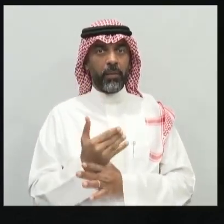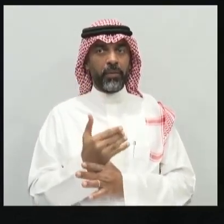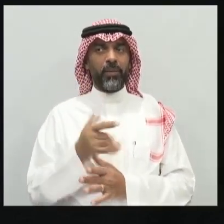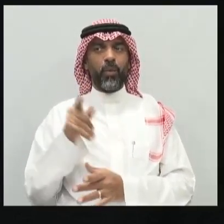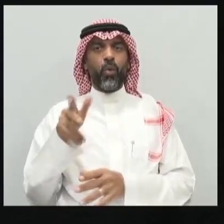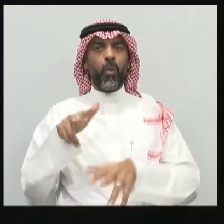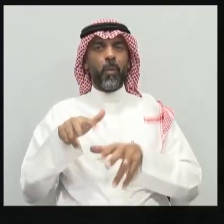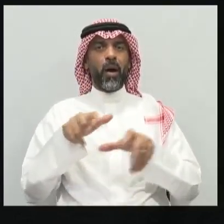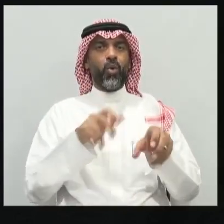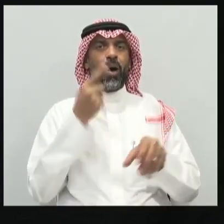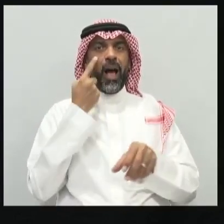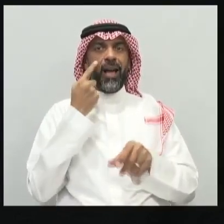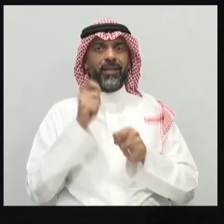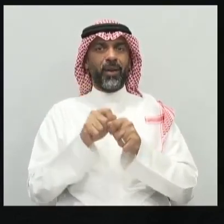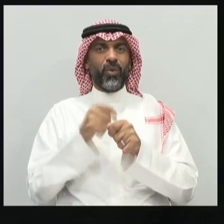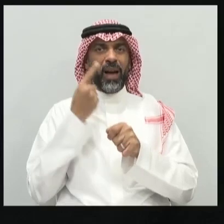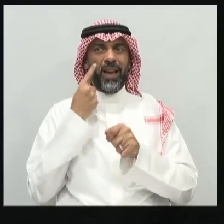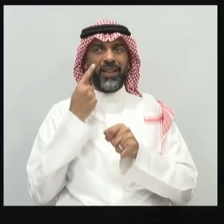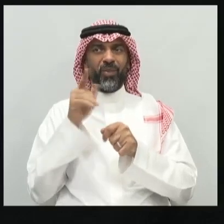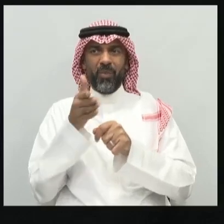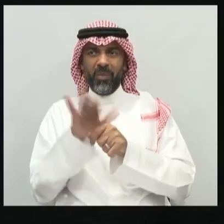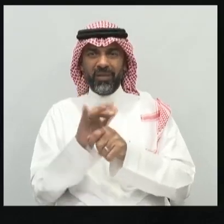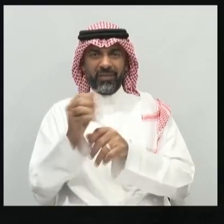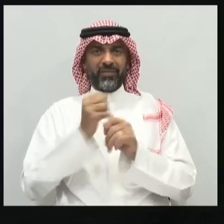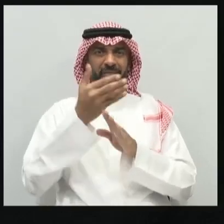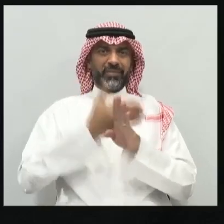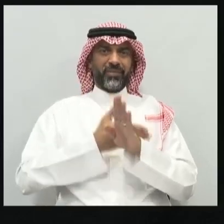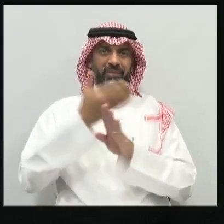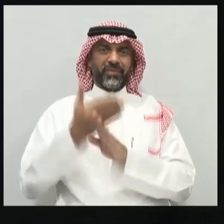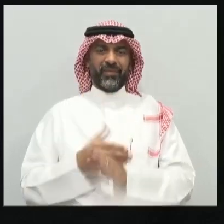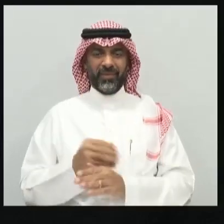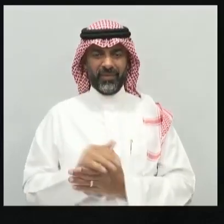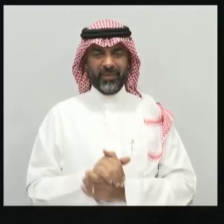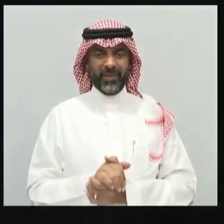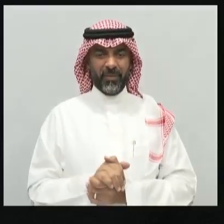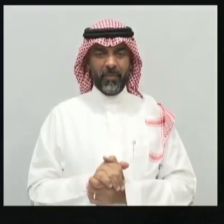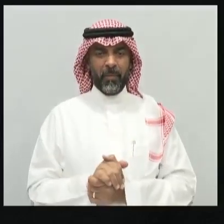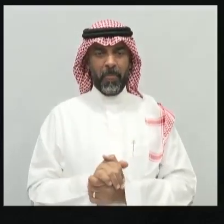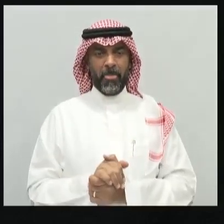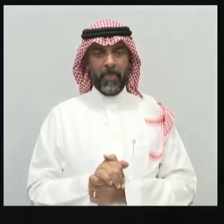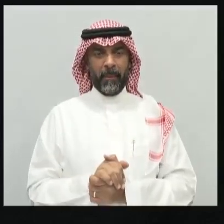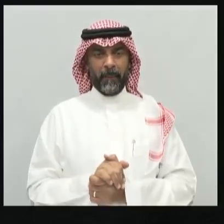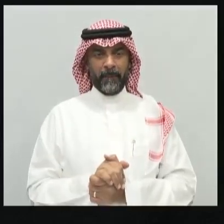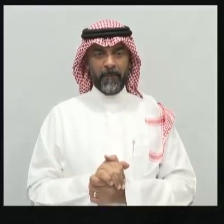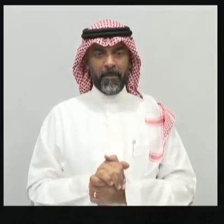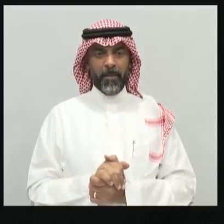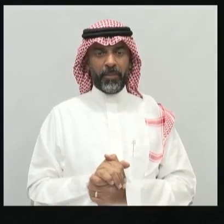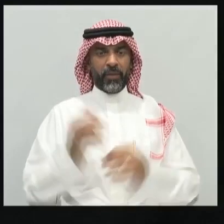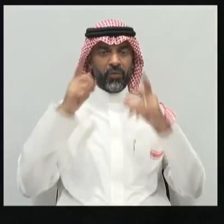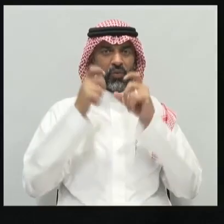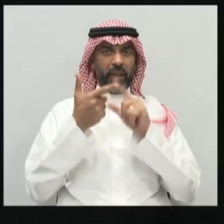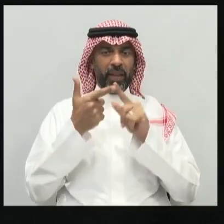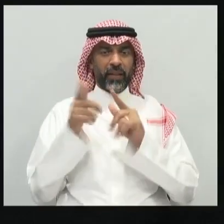مخلوقات حيه فمثلا عندنا زي ما نشوف بالصوره بعض انواع الملابس طيب نشوف بالصوره